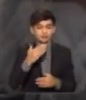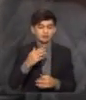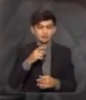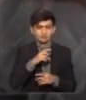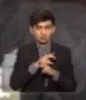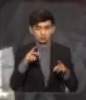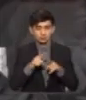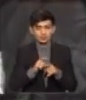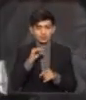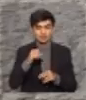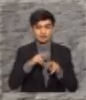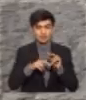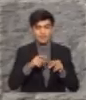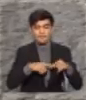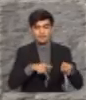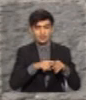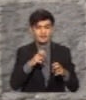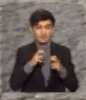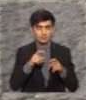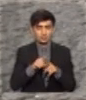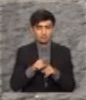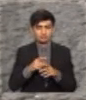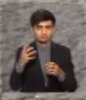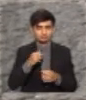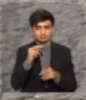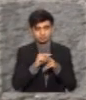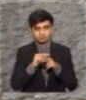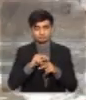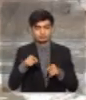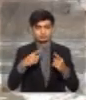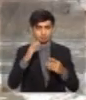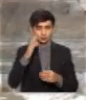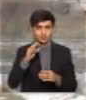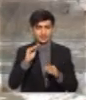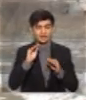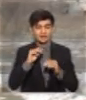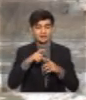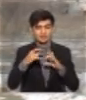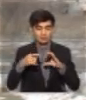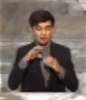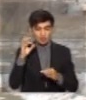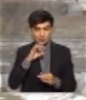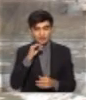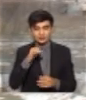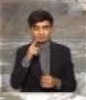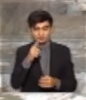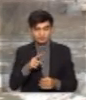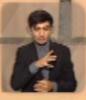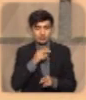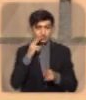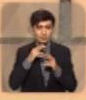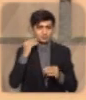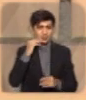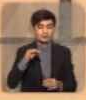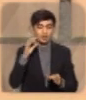Сейчас чиновники ищут строительную фирму, которая возьмется за демонтаж и восстановление кирпичной кладки. Однако, несмотря на повсеместные жалобы на